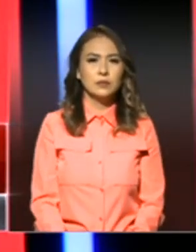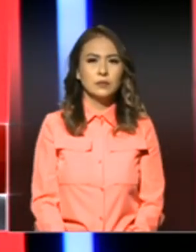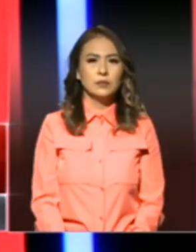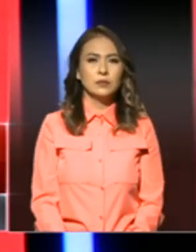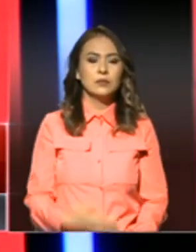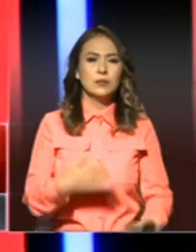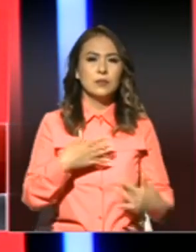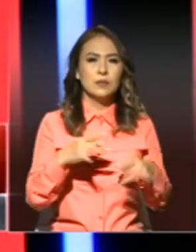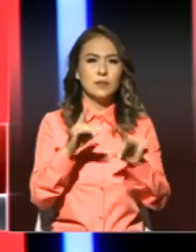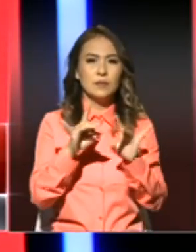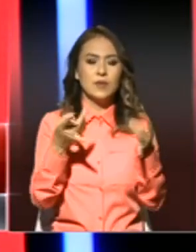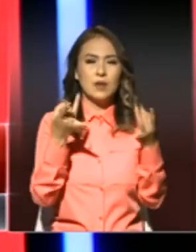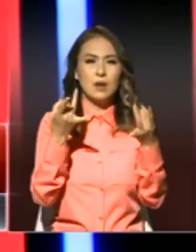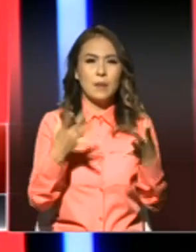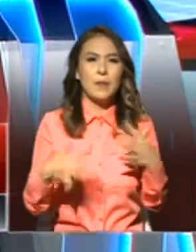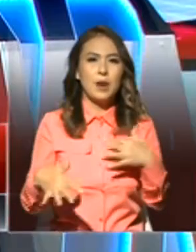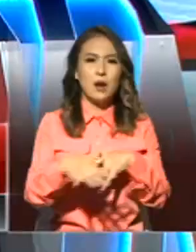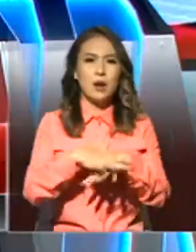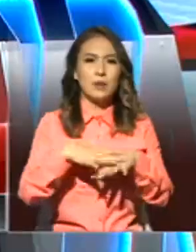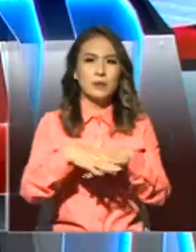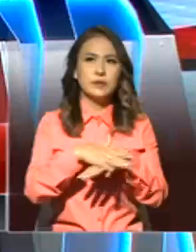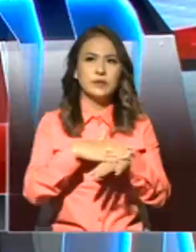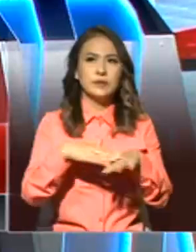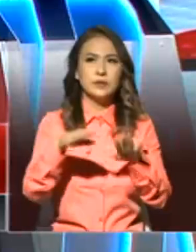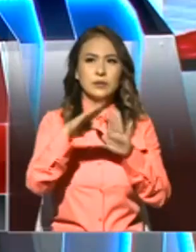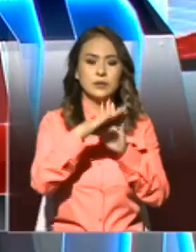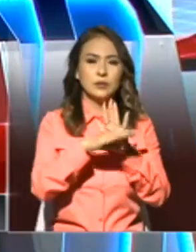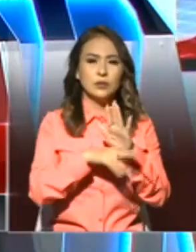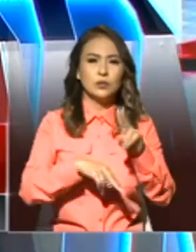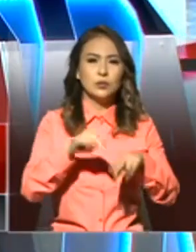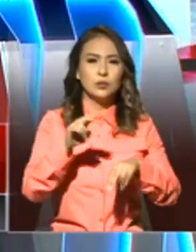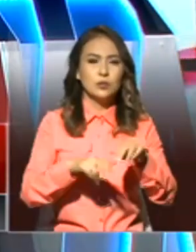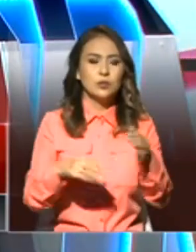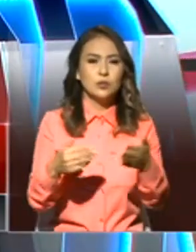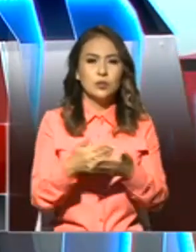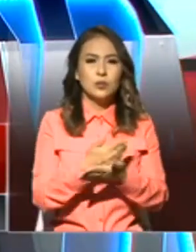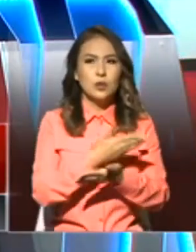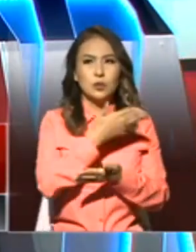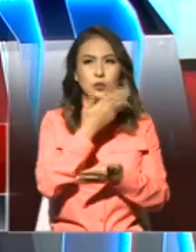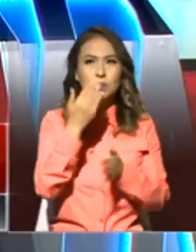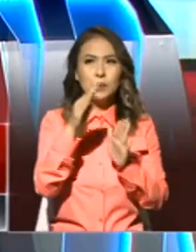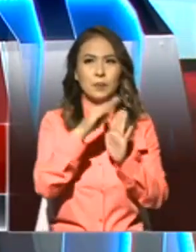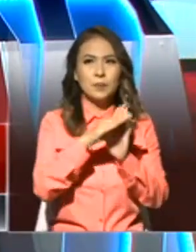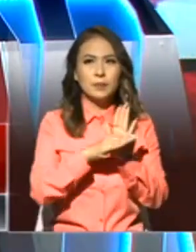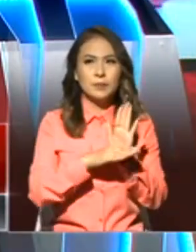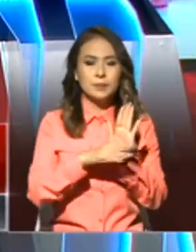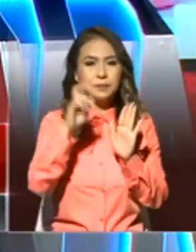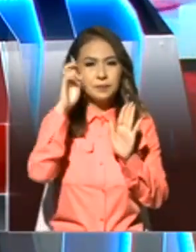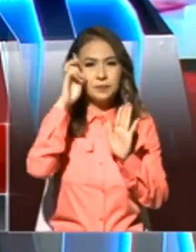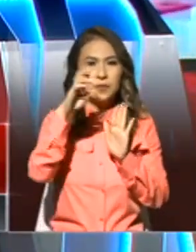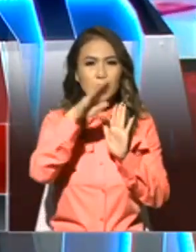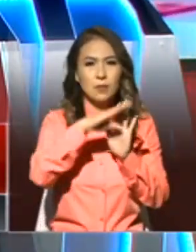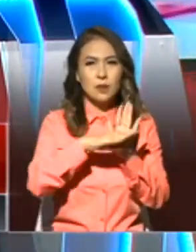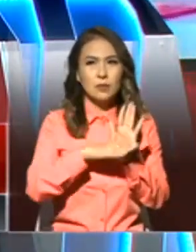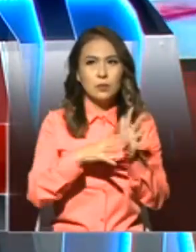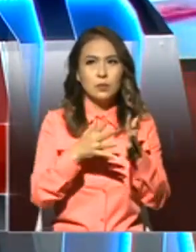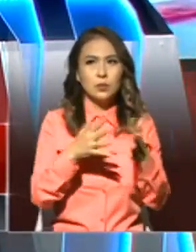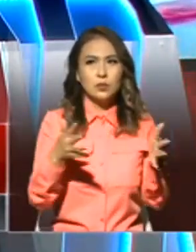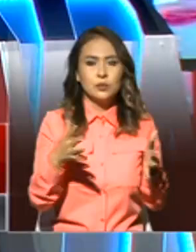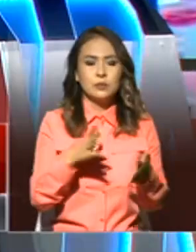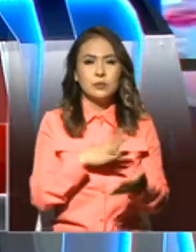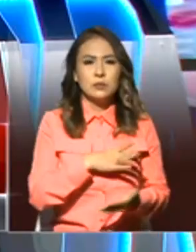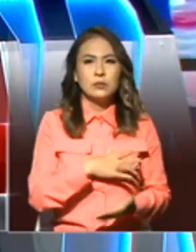айтып өттім ғой, жаңа қарапайым мемлекеттік бағдарламалар бойынша да ол жақта салынып жатқан үйлер жоқ. мемлекет бағдарлама бойынша негізгі тізімде тұр ол